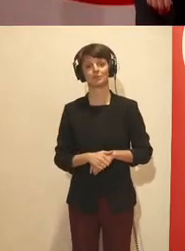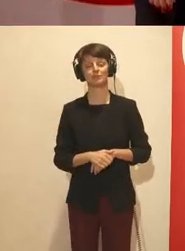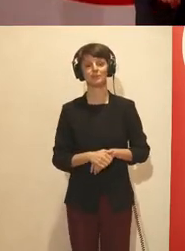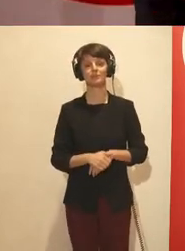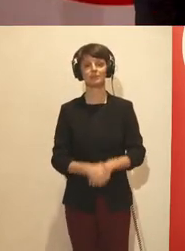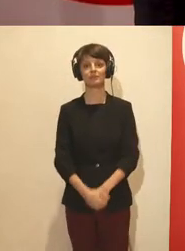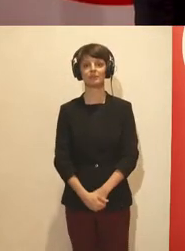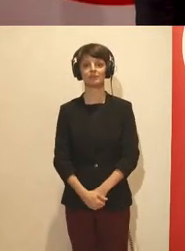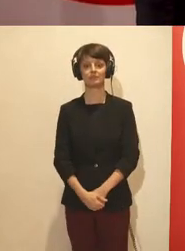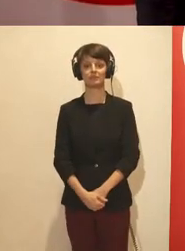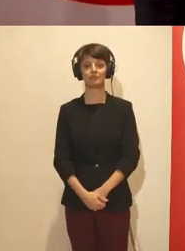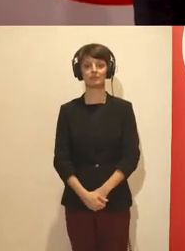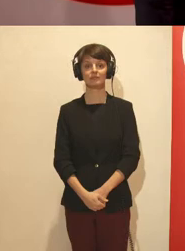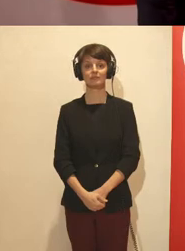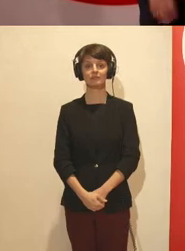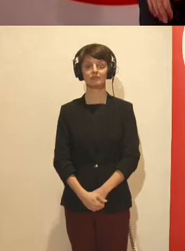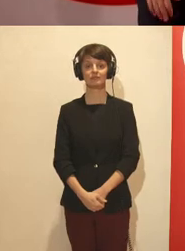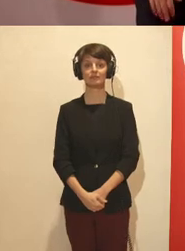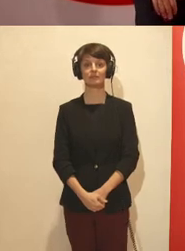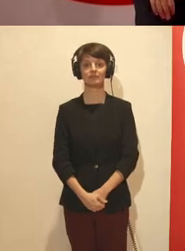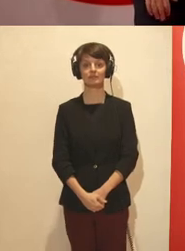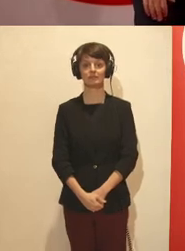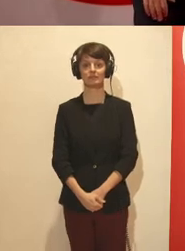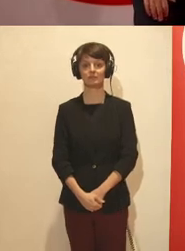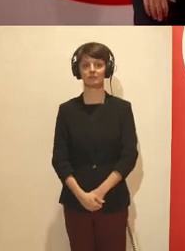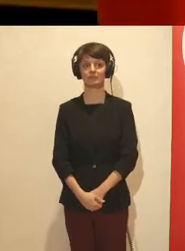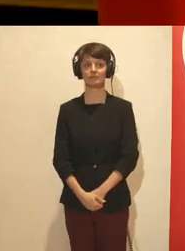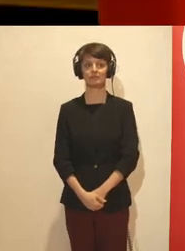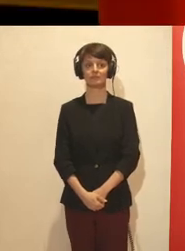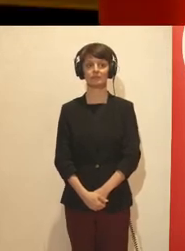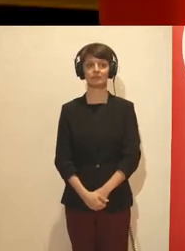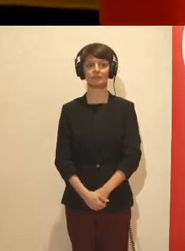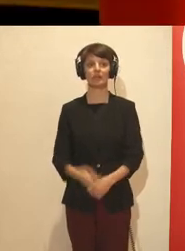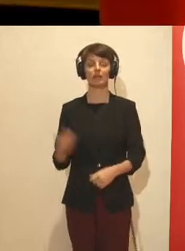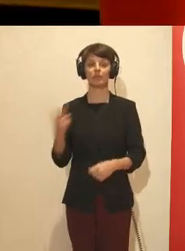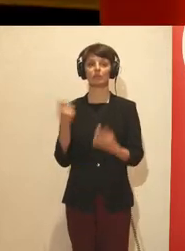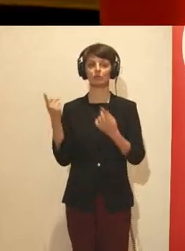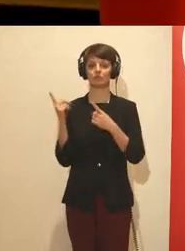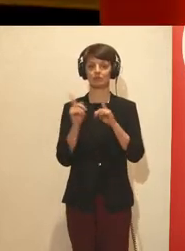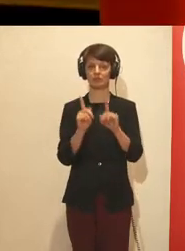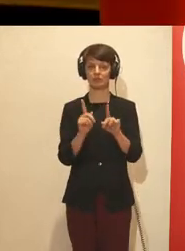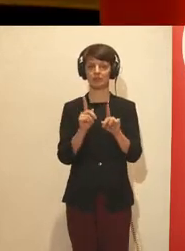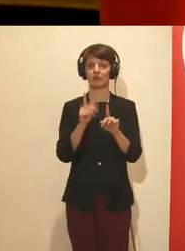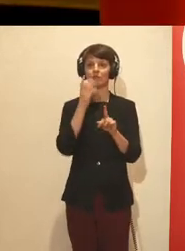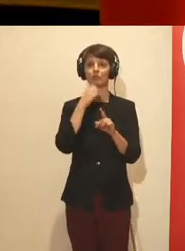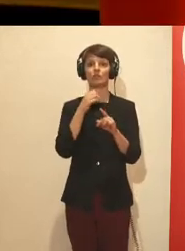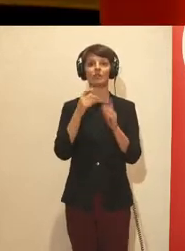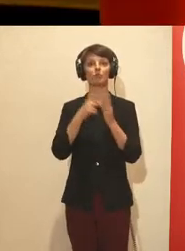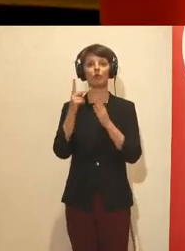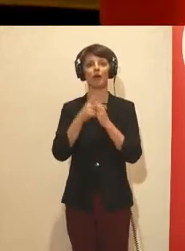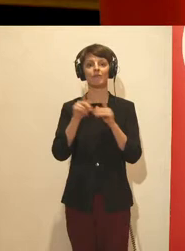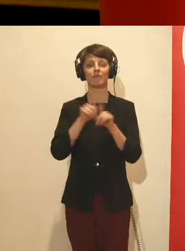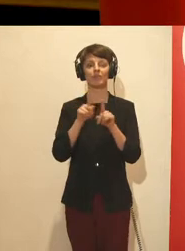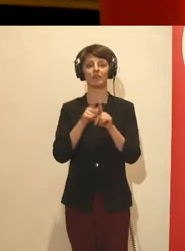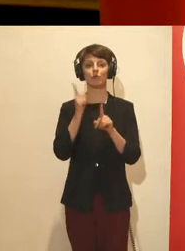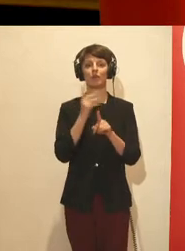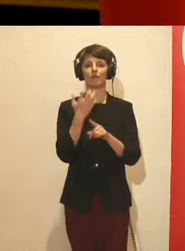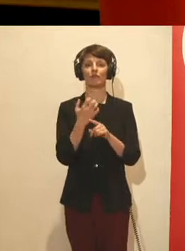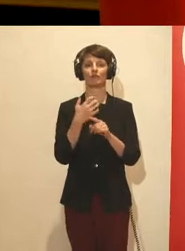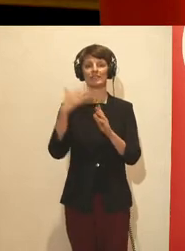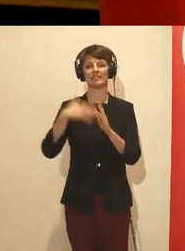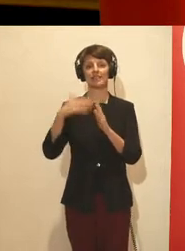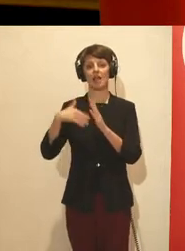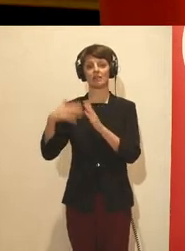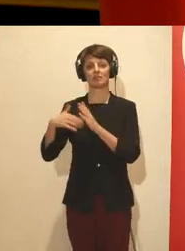also wir sind ja schon angetreten damit dass wir gesagt haben wollen kann programm der alten schule also 150 seiten